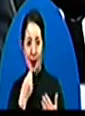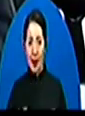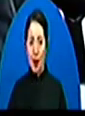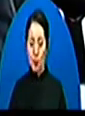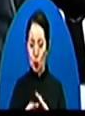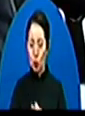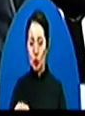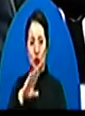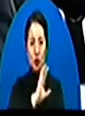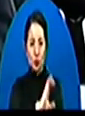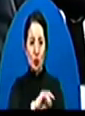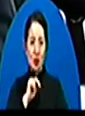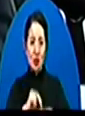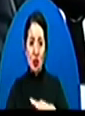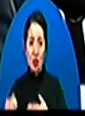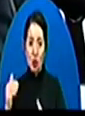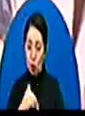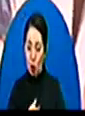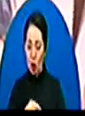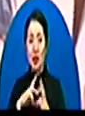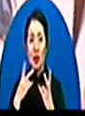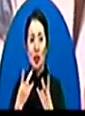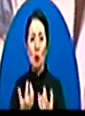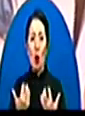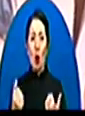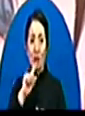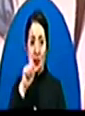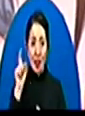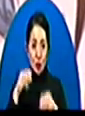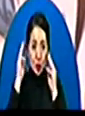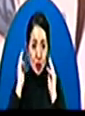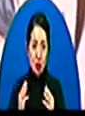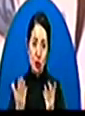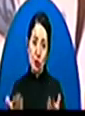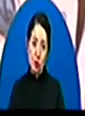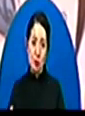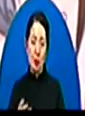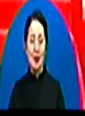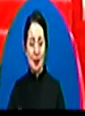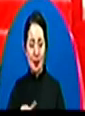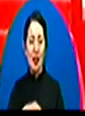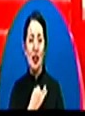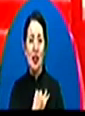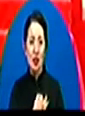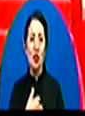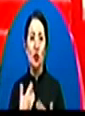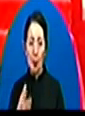цэцэрлэг сургуульд бүрэн хамрагдаж, нийгмийн олон асуудлууд нь шийдэгдэж байгаа учраас дахин итгэл